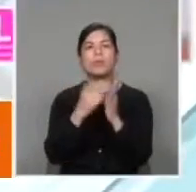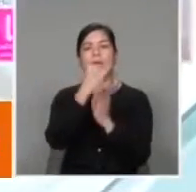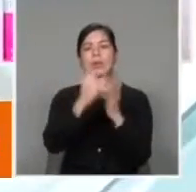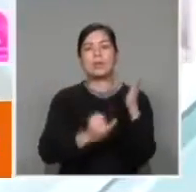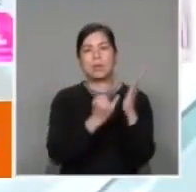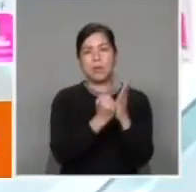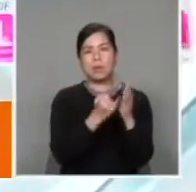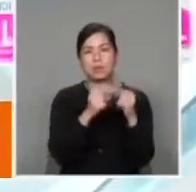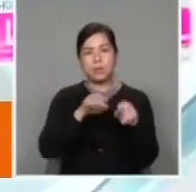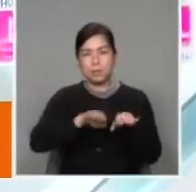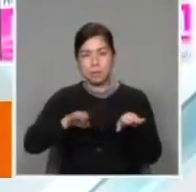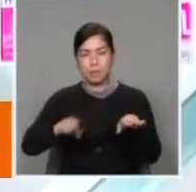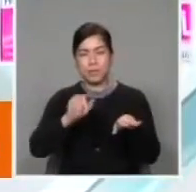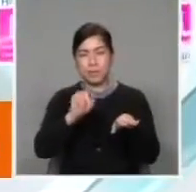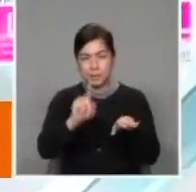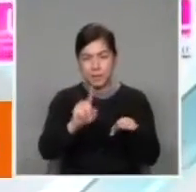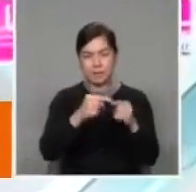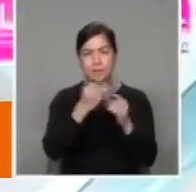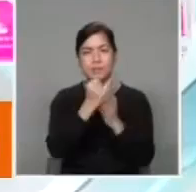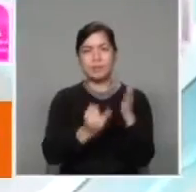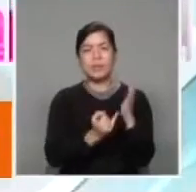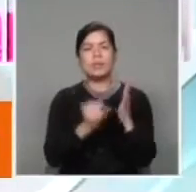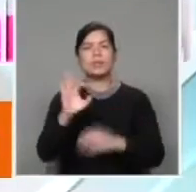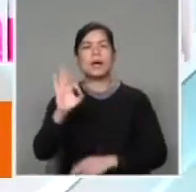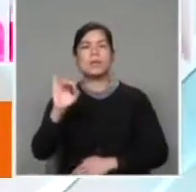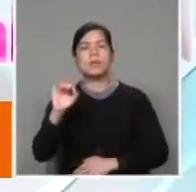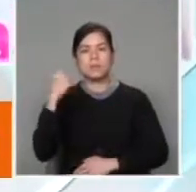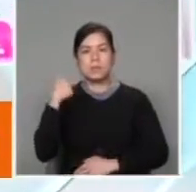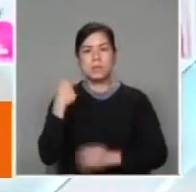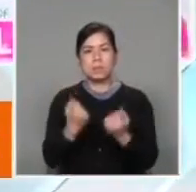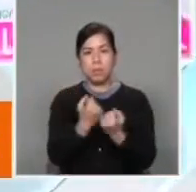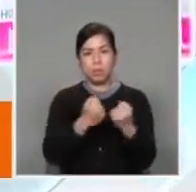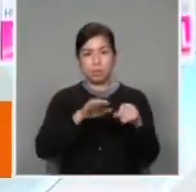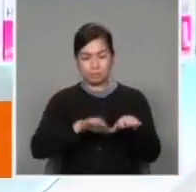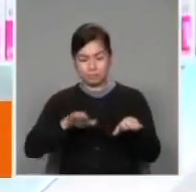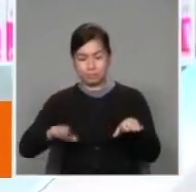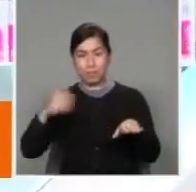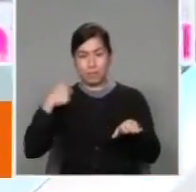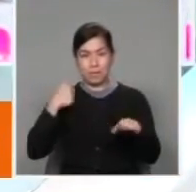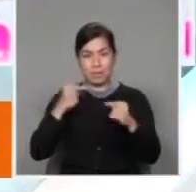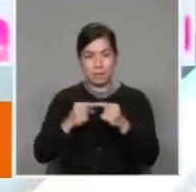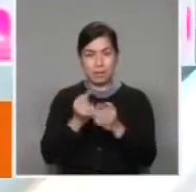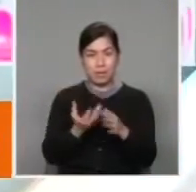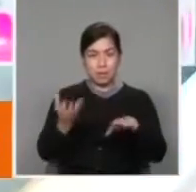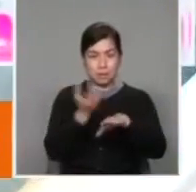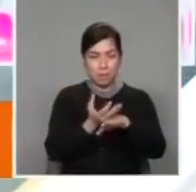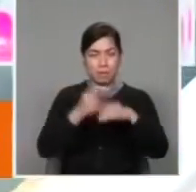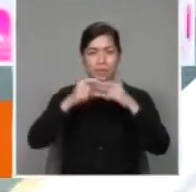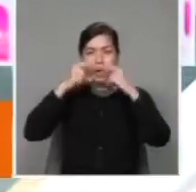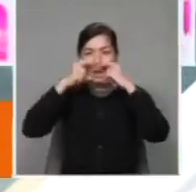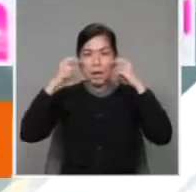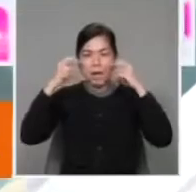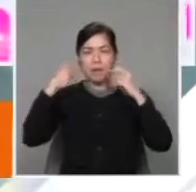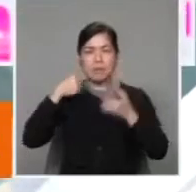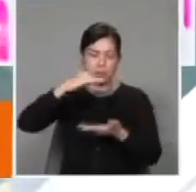ริมณฑล21คันต่างจังหวัด90คันแต่ละคันเนี่ยก็จะนำหน้ากากอนามัยไปจำหน่ายแพ็คนึงเนี่ยเขาบอกว่า